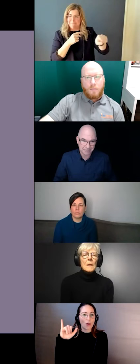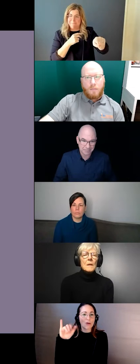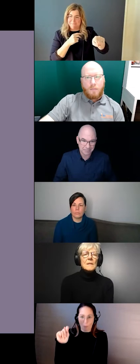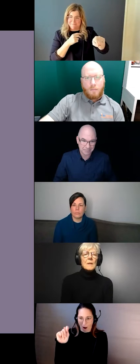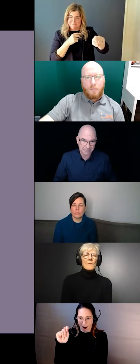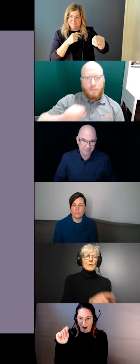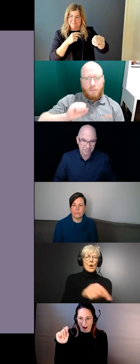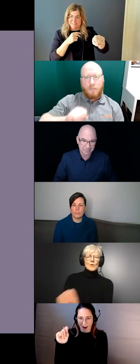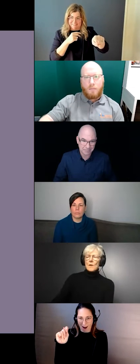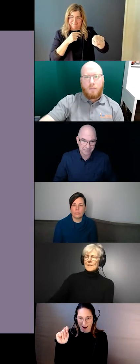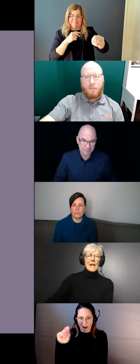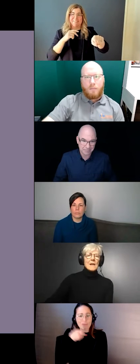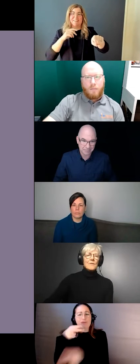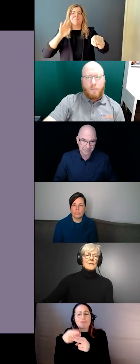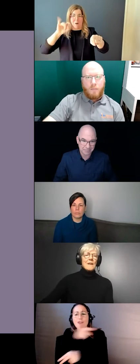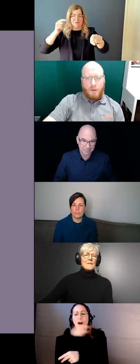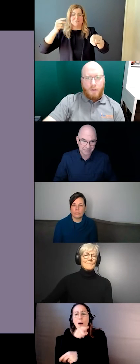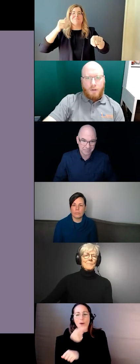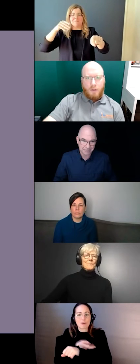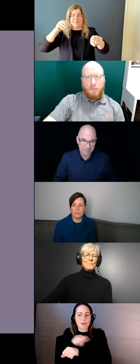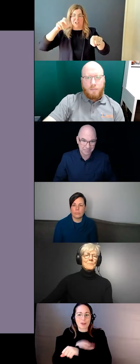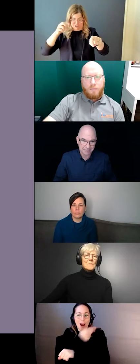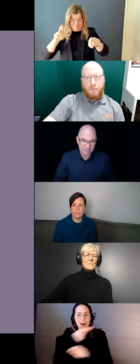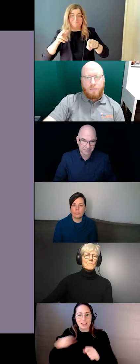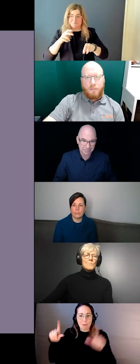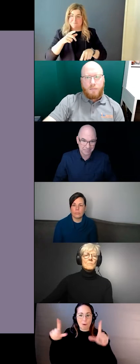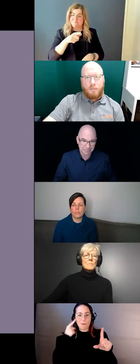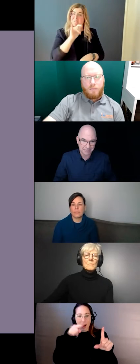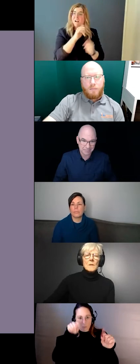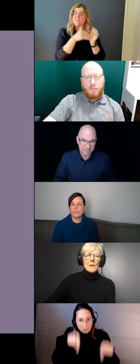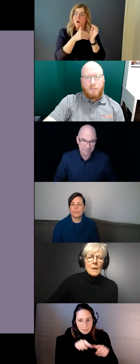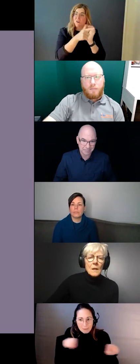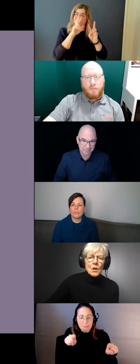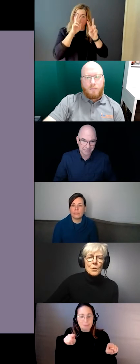c'est le nom du médecin sur la diapo, vous le voyez en bas de la page, Dr. Benoit